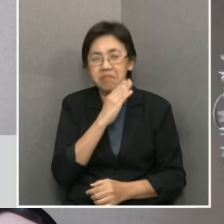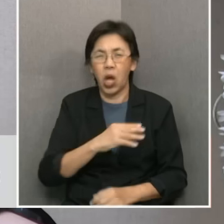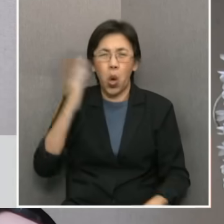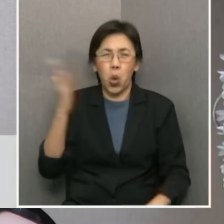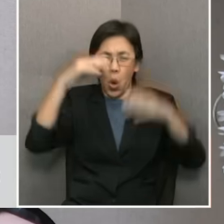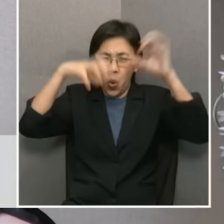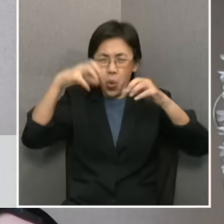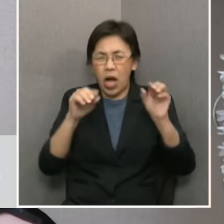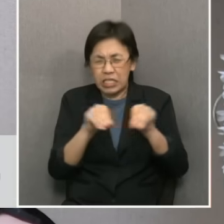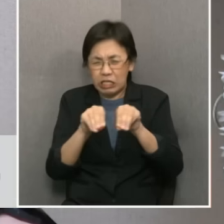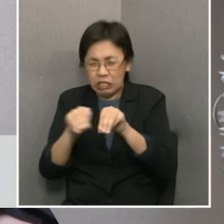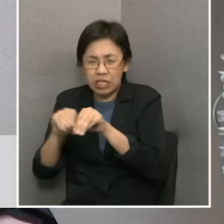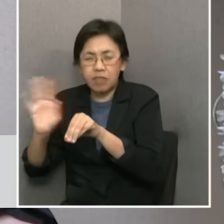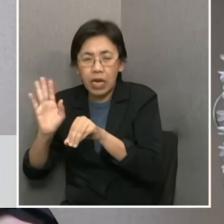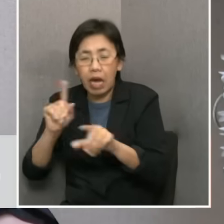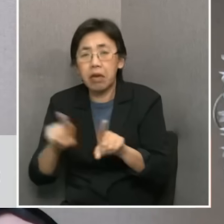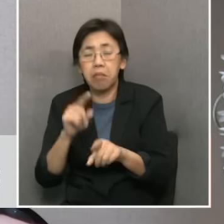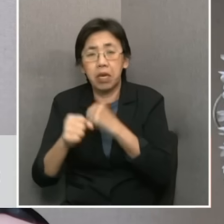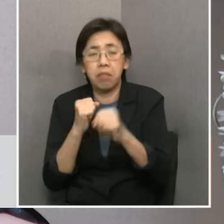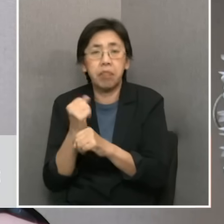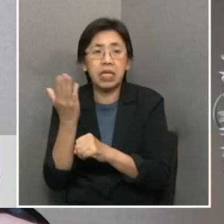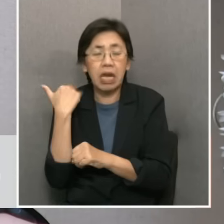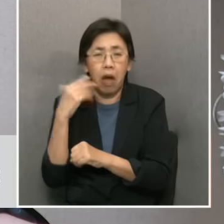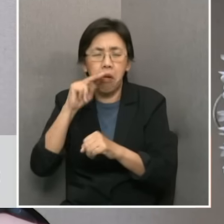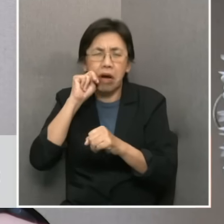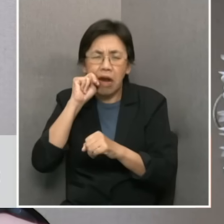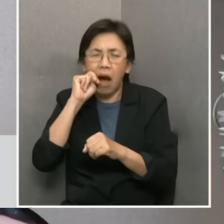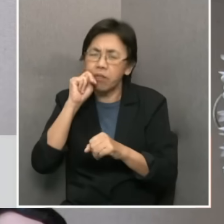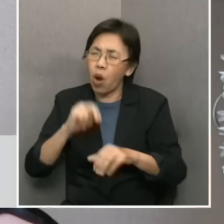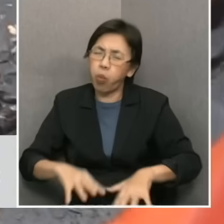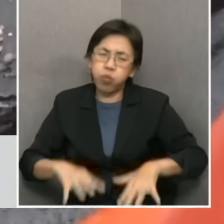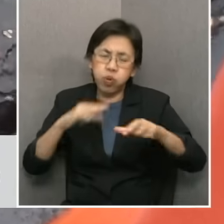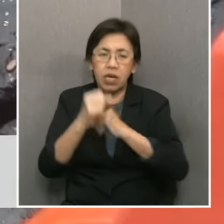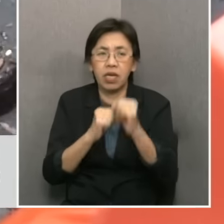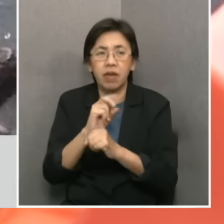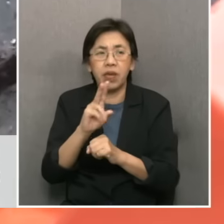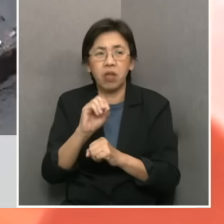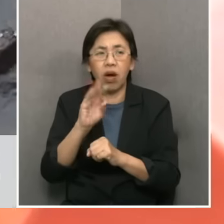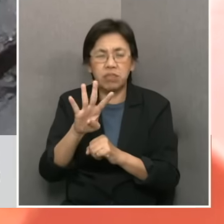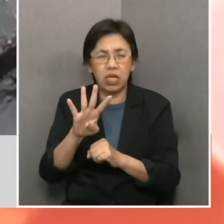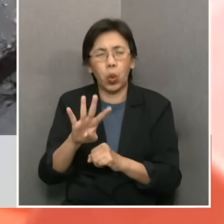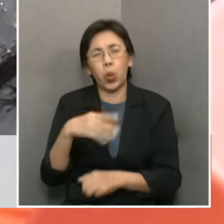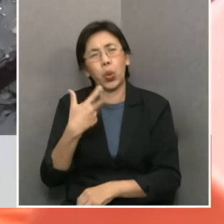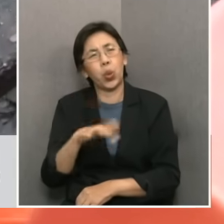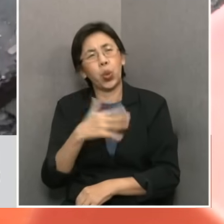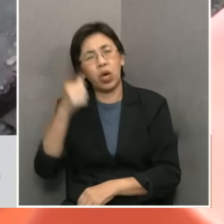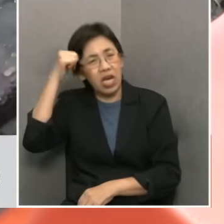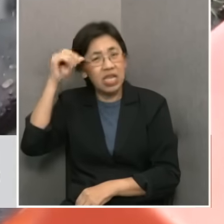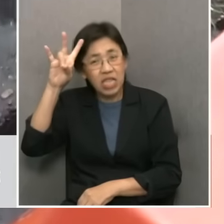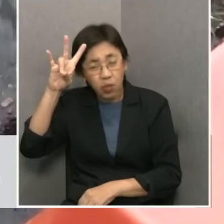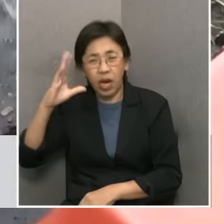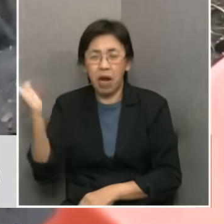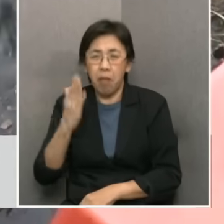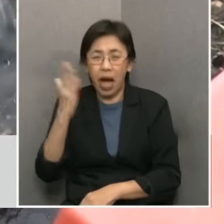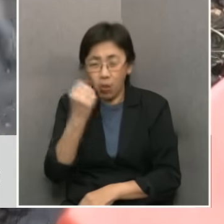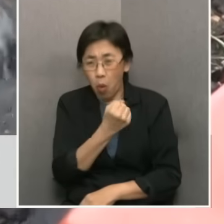นะมันอย่าไปเหมือนปีน้ำมากนะปี54เรียกว่า หลายลูก 7วัน3ลูก 3ลูก ฮะ